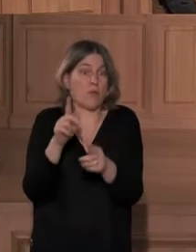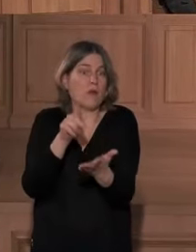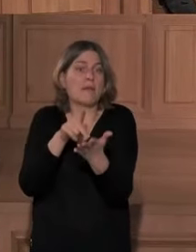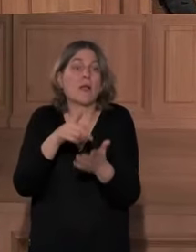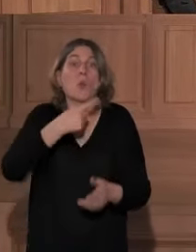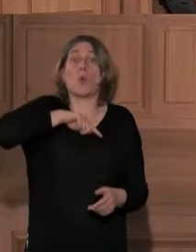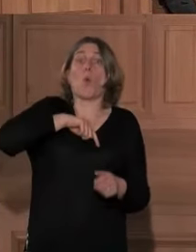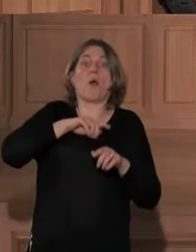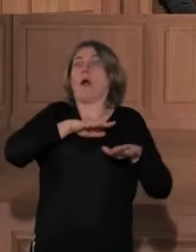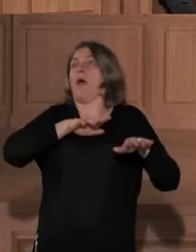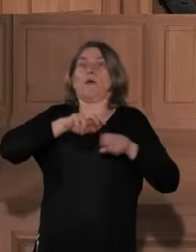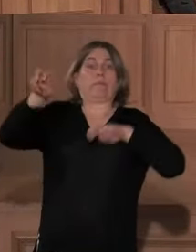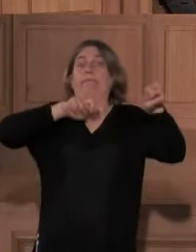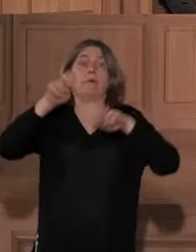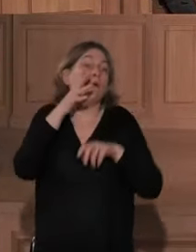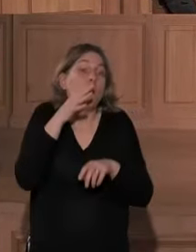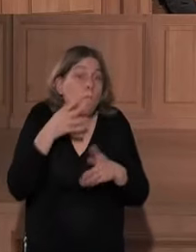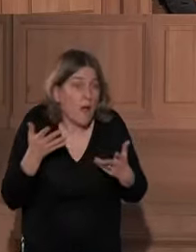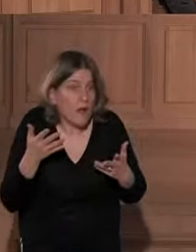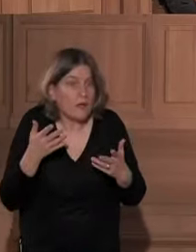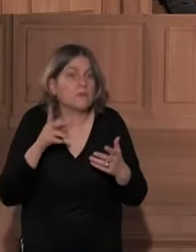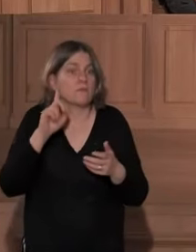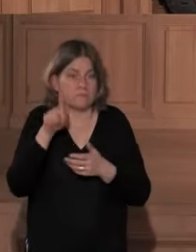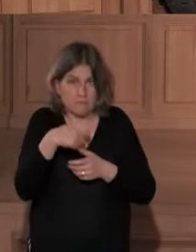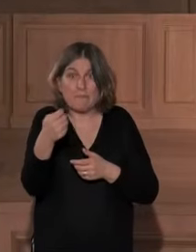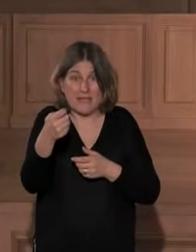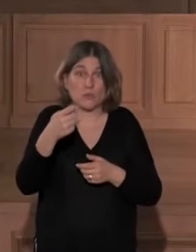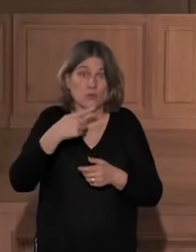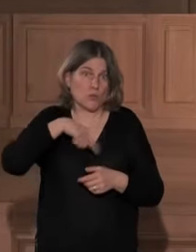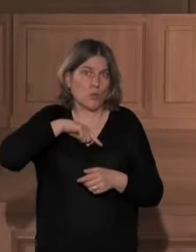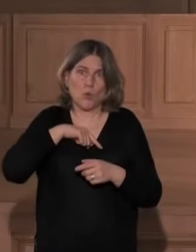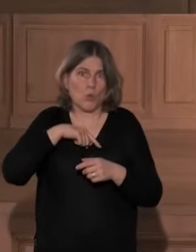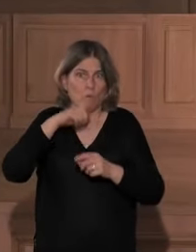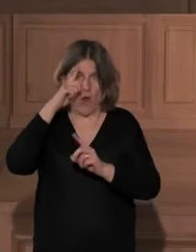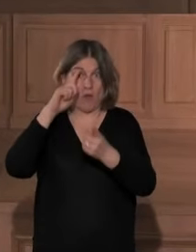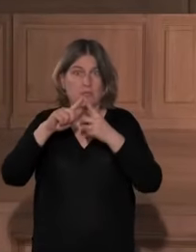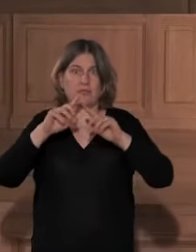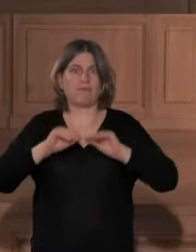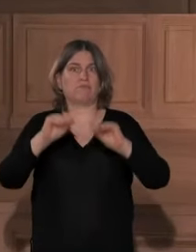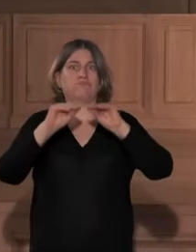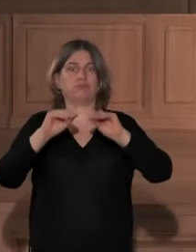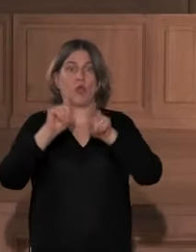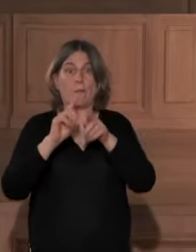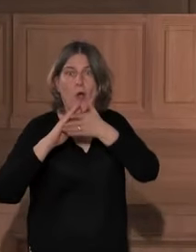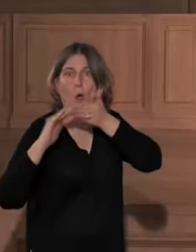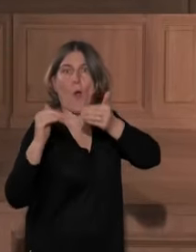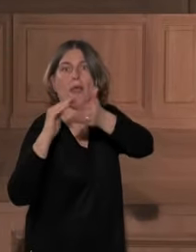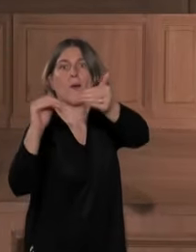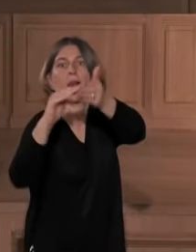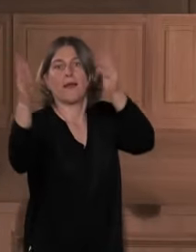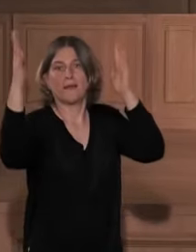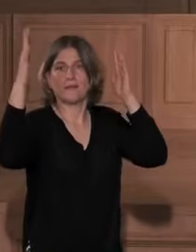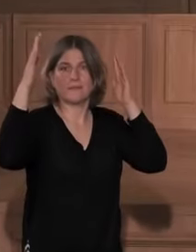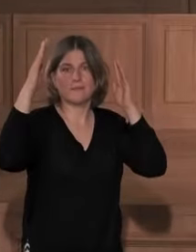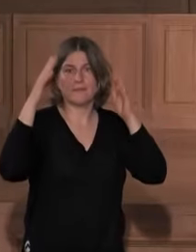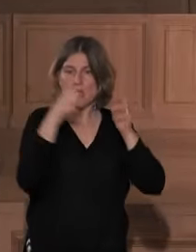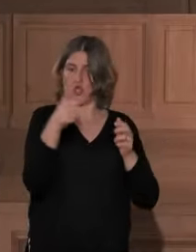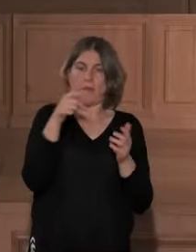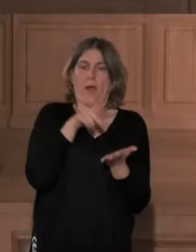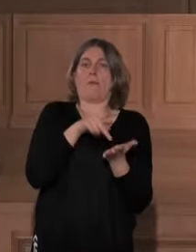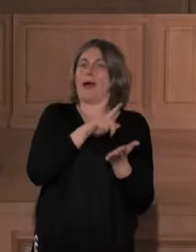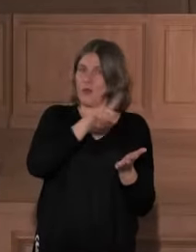aller de partout. Donc le mieux, c'est d'instruire les personnes. On est complètement ouvert à des projets qui sont ailleurs qu'à Paris.